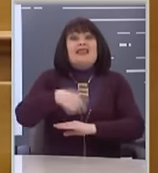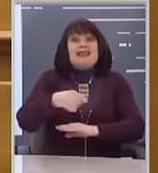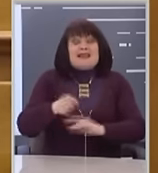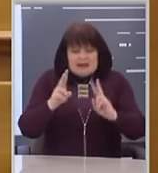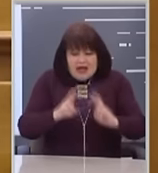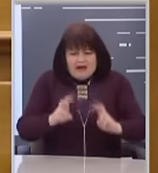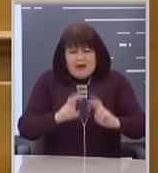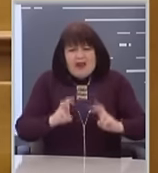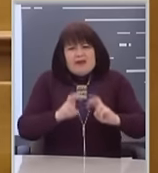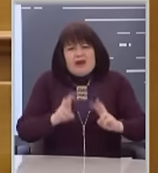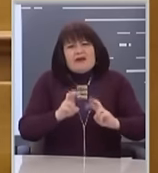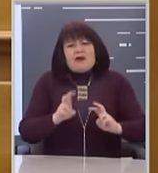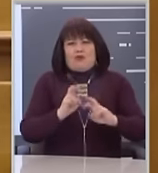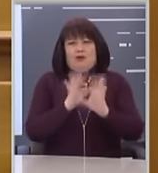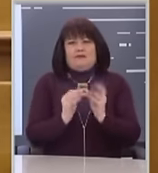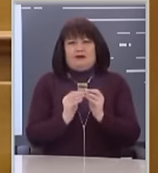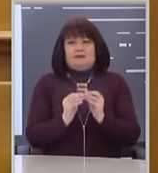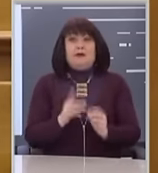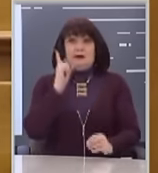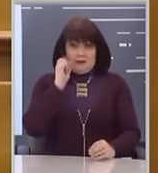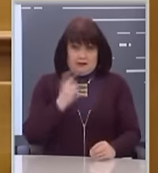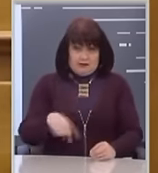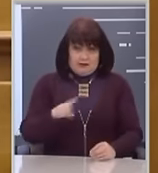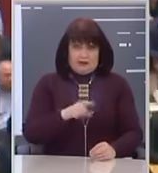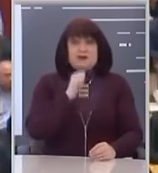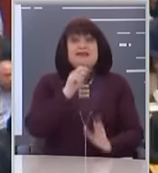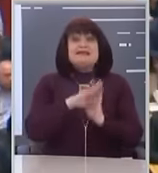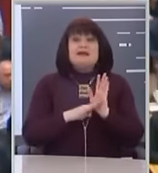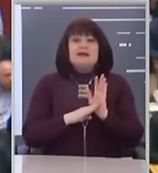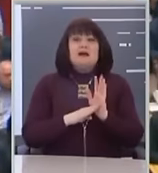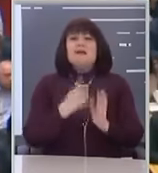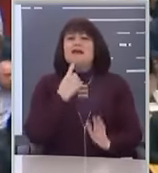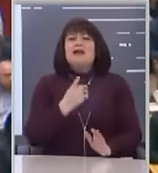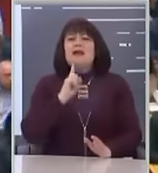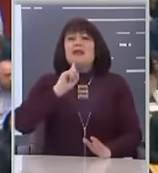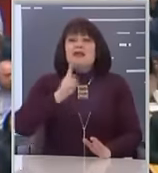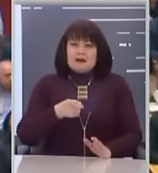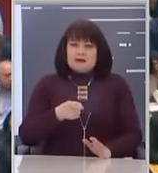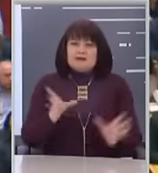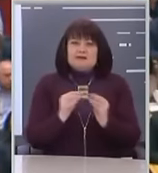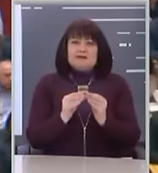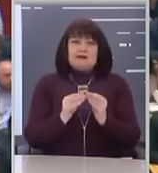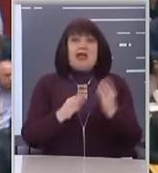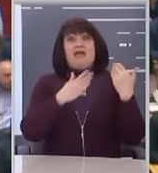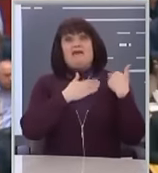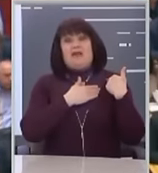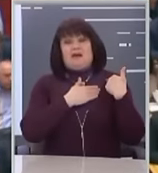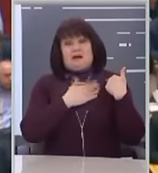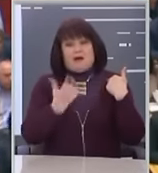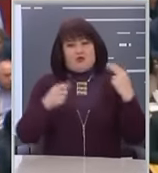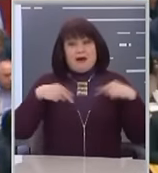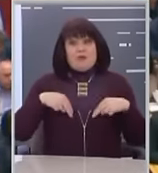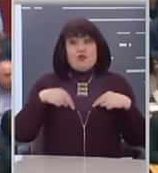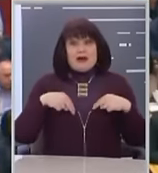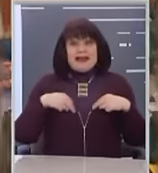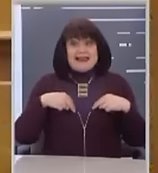διερεύνηση. Αλλά ως γνωστόν, βάσει της συνταγματικής διάταξης για την ευθύνη των υπουργών,